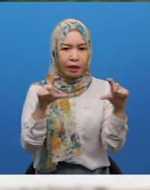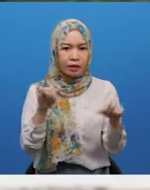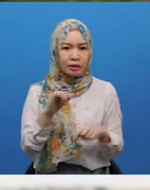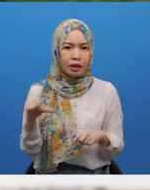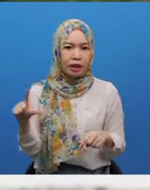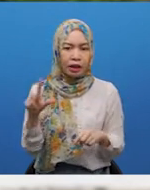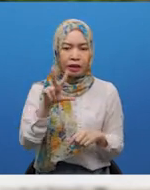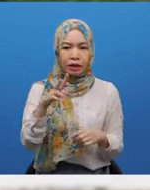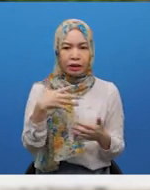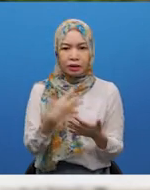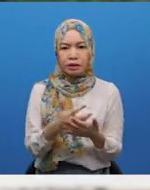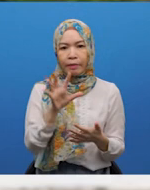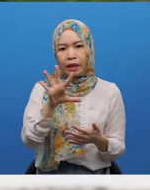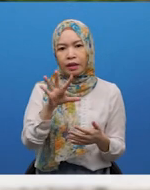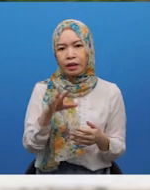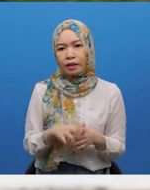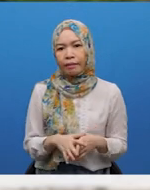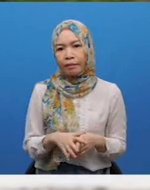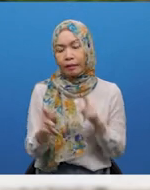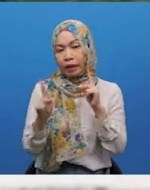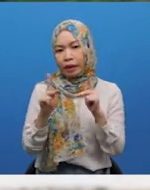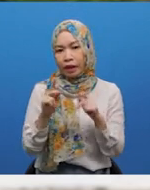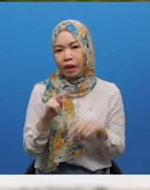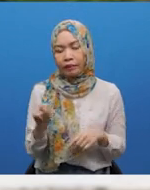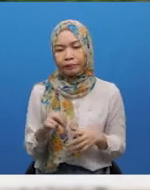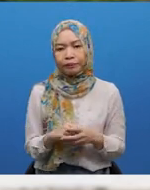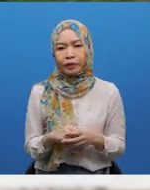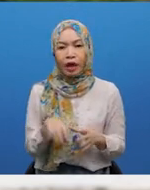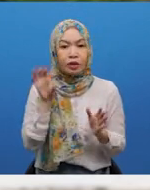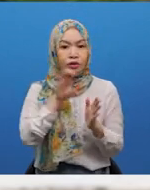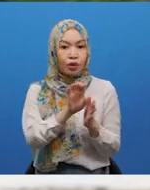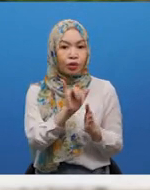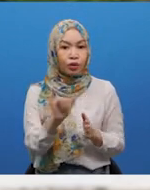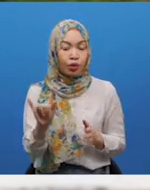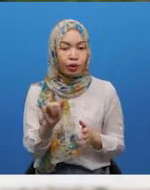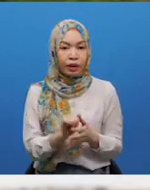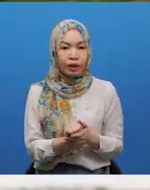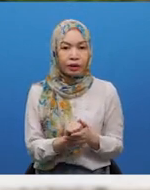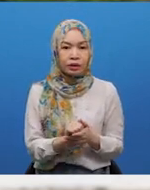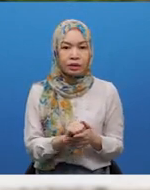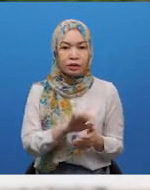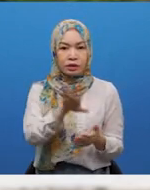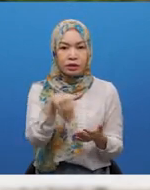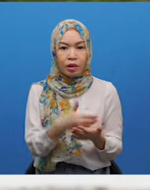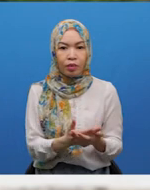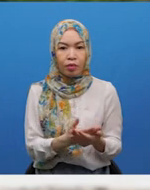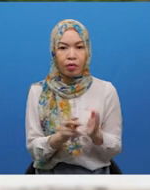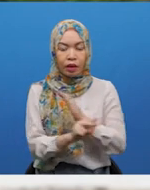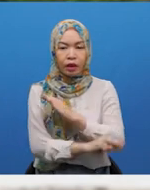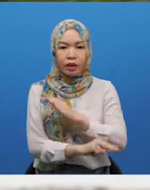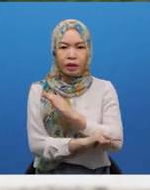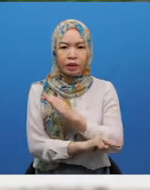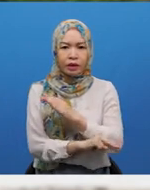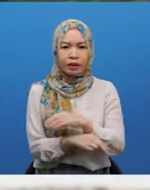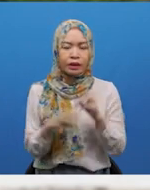3 hingga 5 patah perkataan. Contohnya, seisi negeri gundah